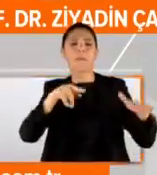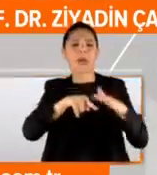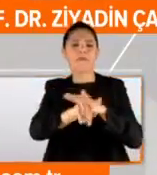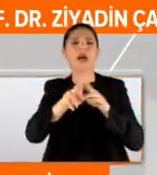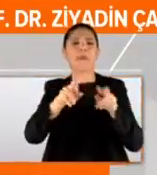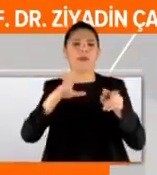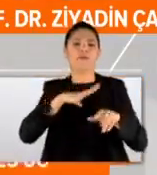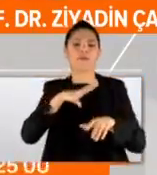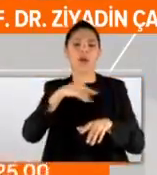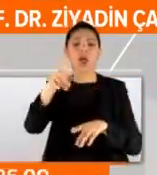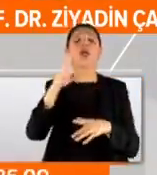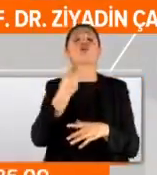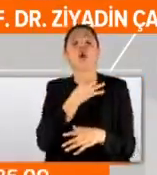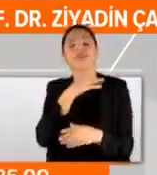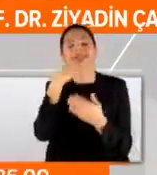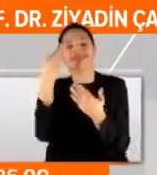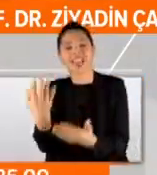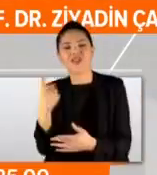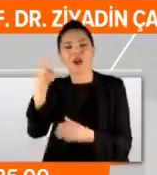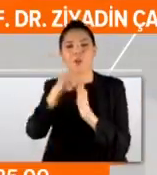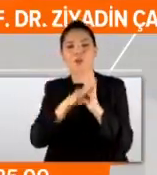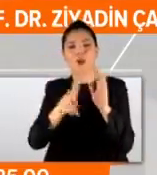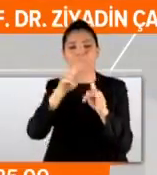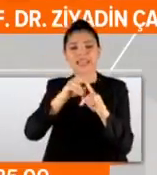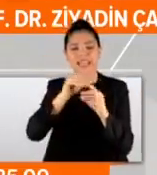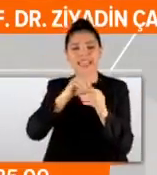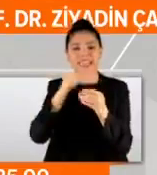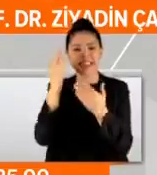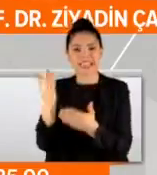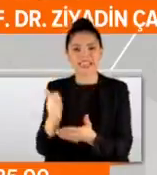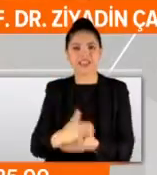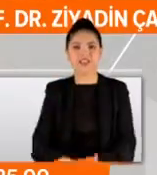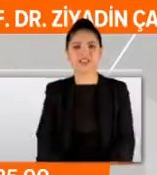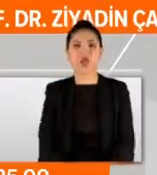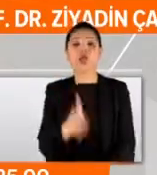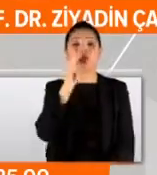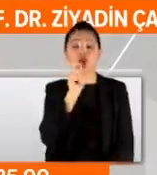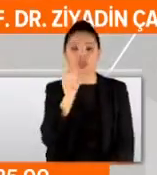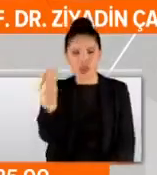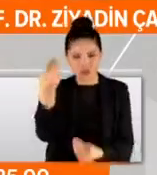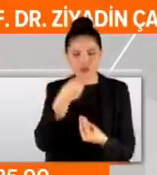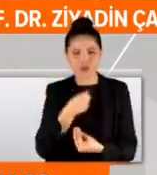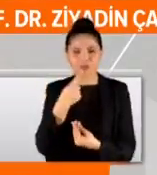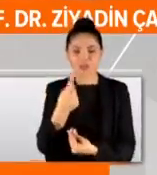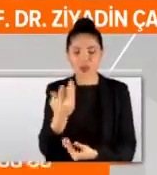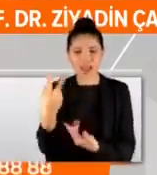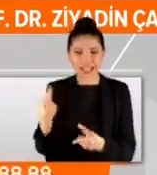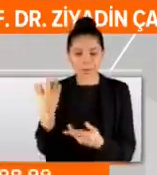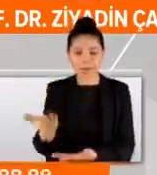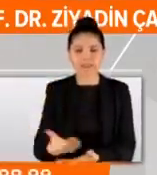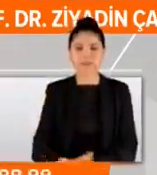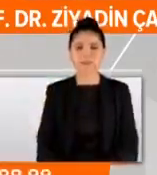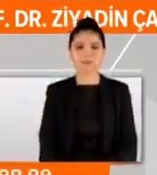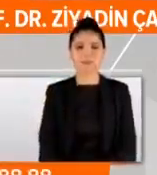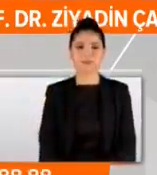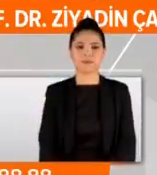durumda. Peki. Hocam çok teşekkür ediyorum yayınımıza katıldığınız için. Dolayısıyla... Evet, son sözünüzü alayım hocam.